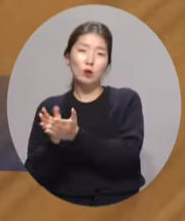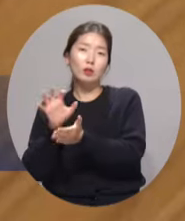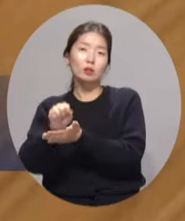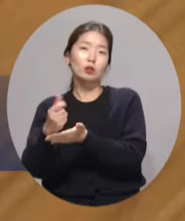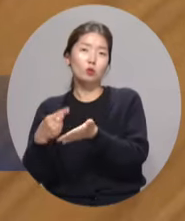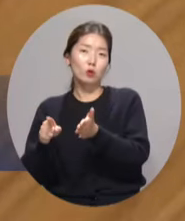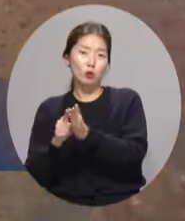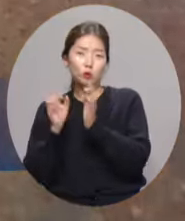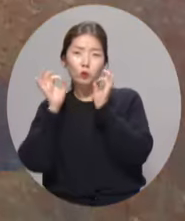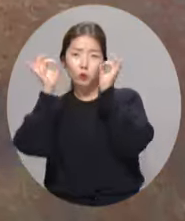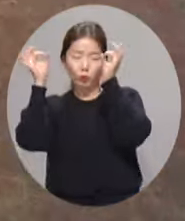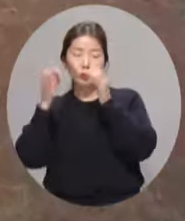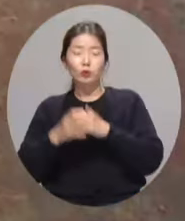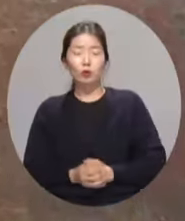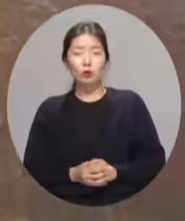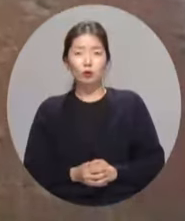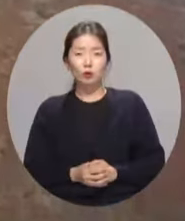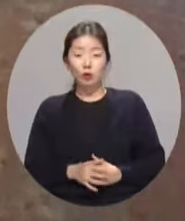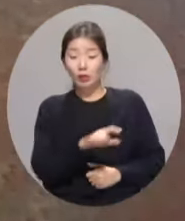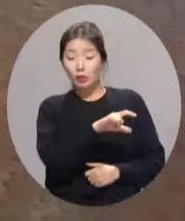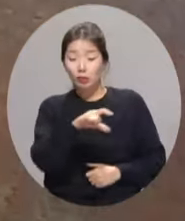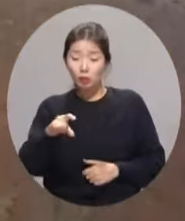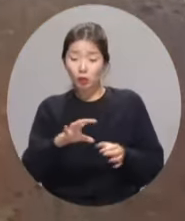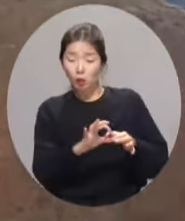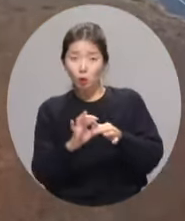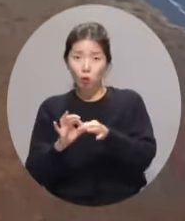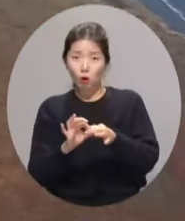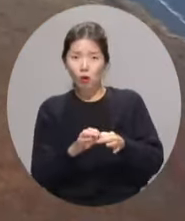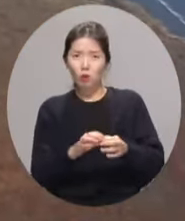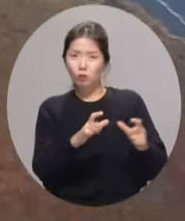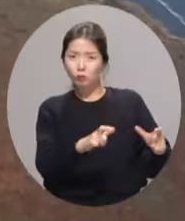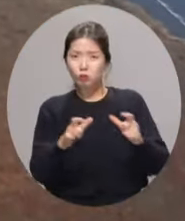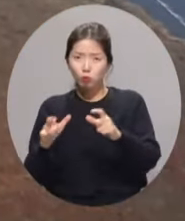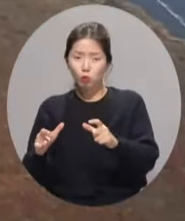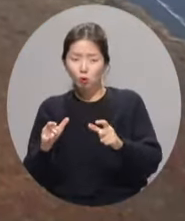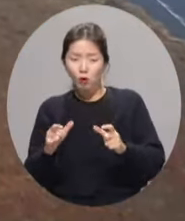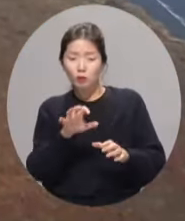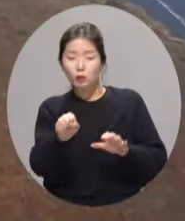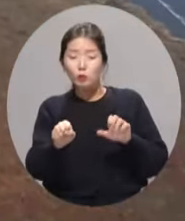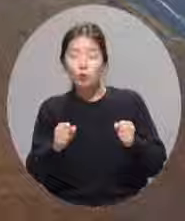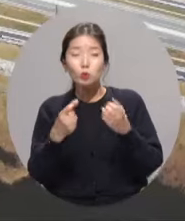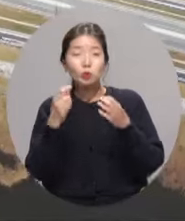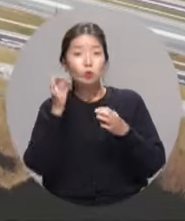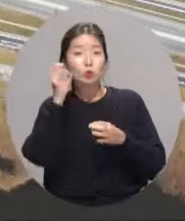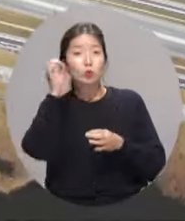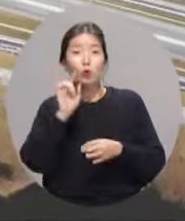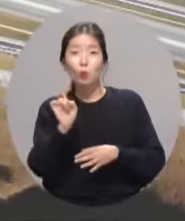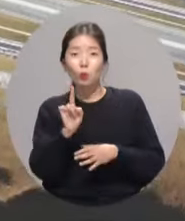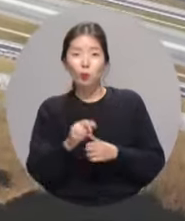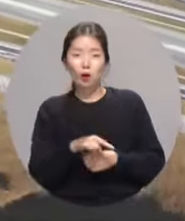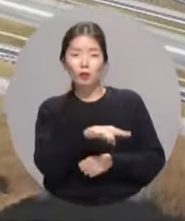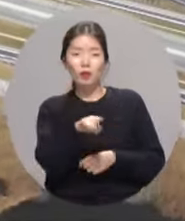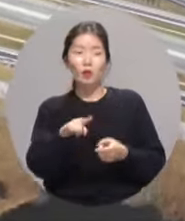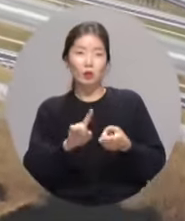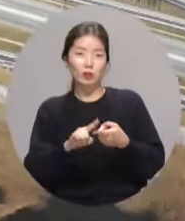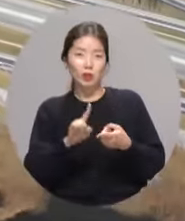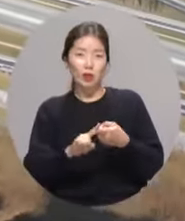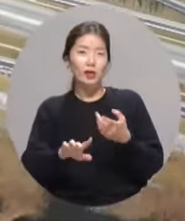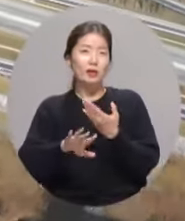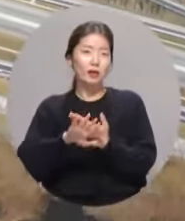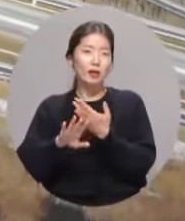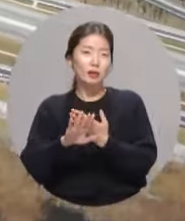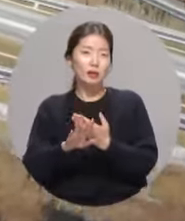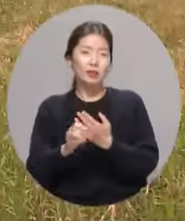사수를 위하여. 동서도로 등의 관할권에 이처럼 사활을 거는 이유는 소위 알짜배기에 해당하는 또